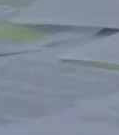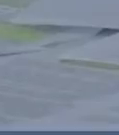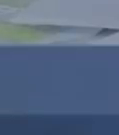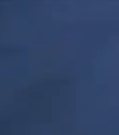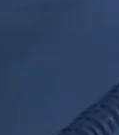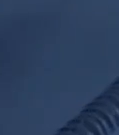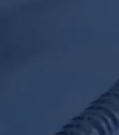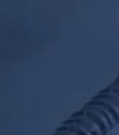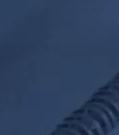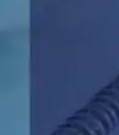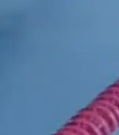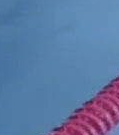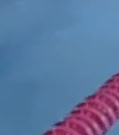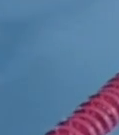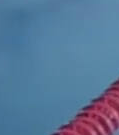Дякую.